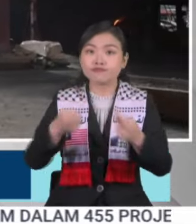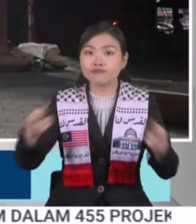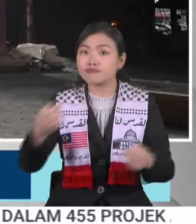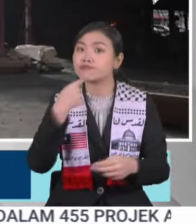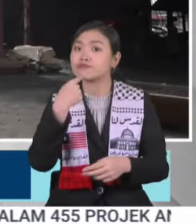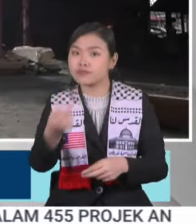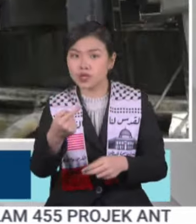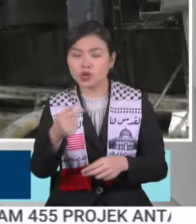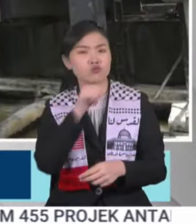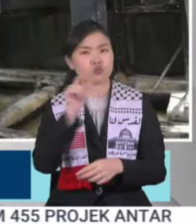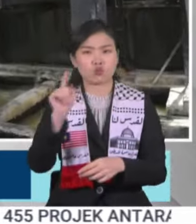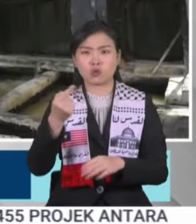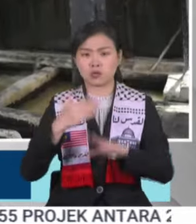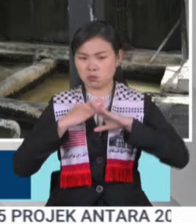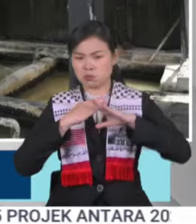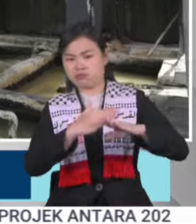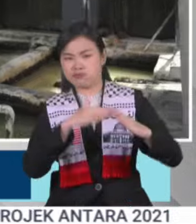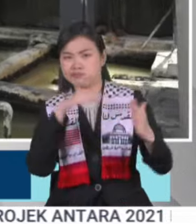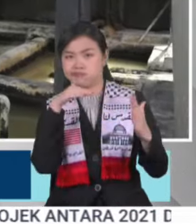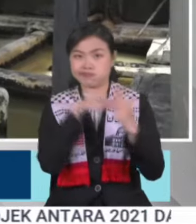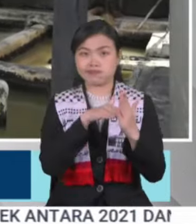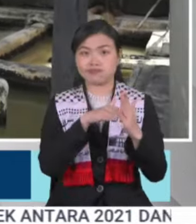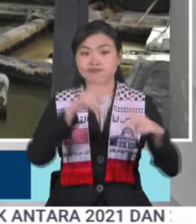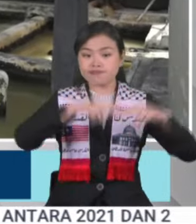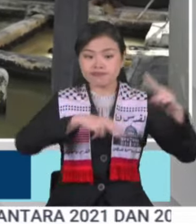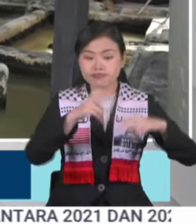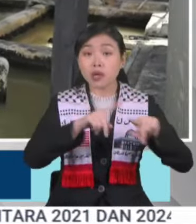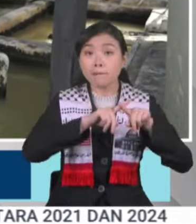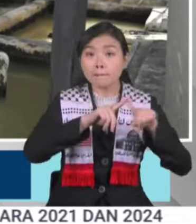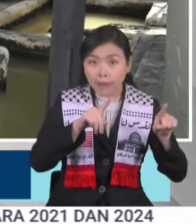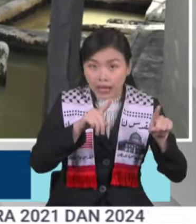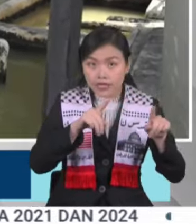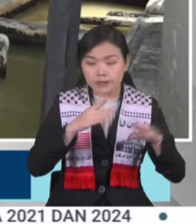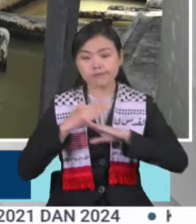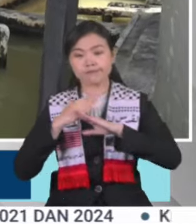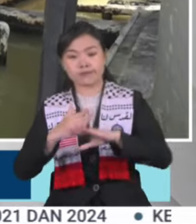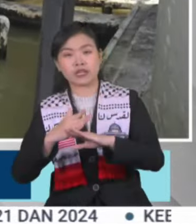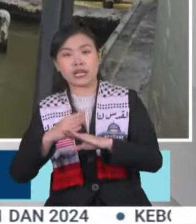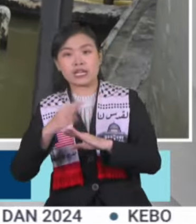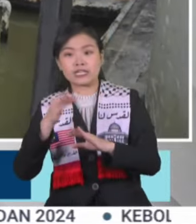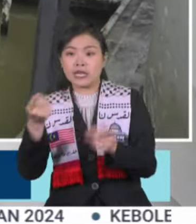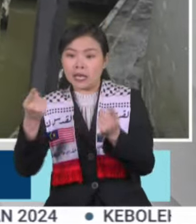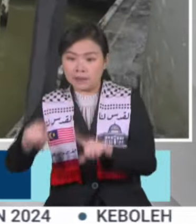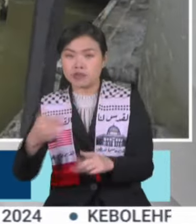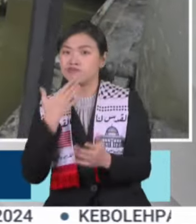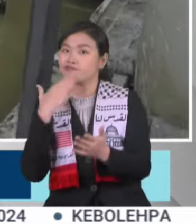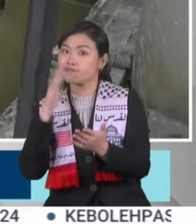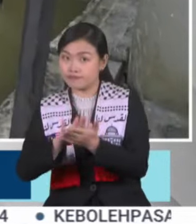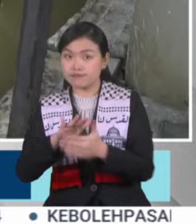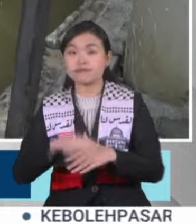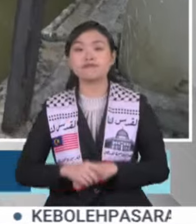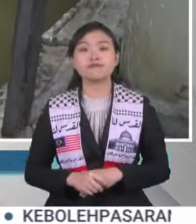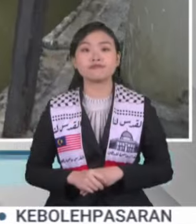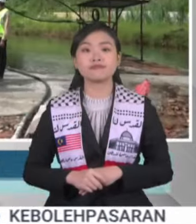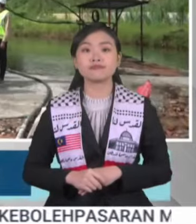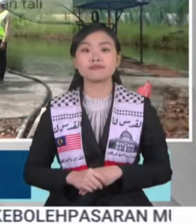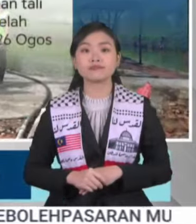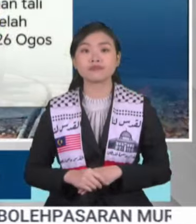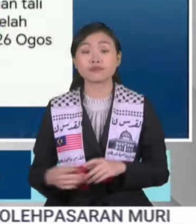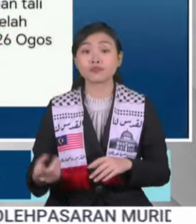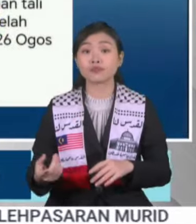berkata ia bukan untuk sekat pembangunan, sebaliknya mengelak tragedi tidak diingini berlaku. Ini